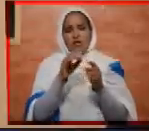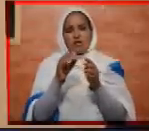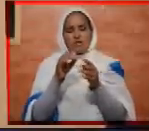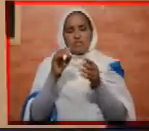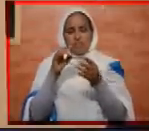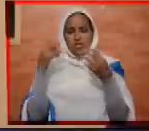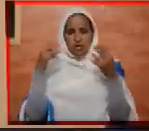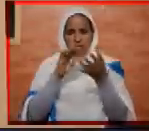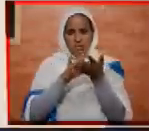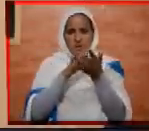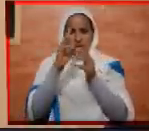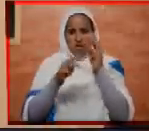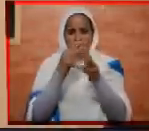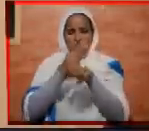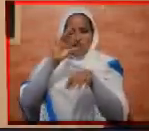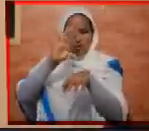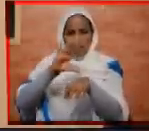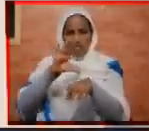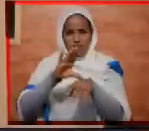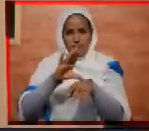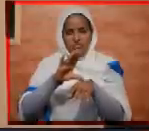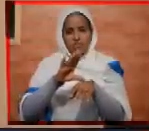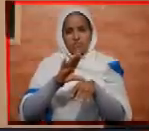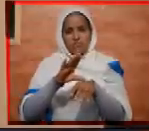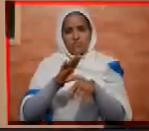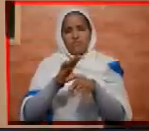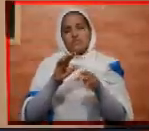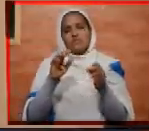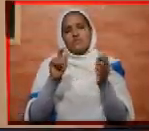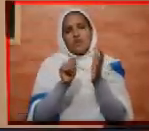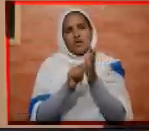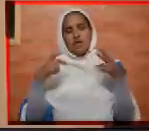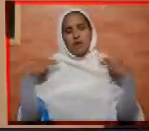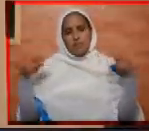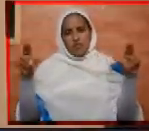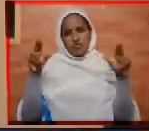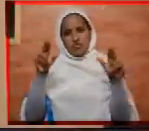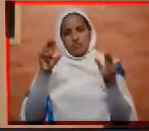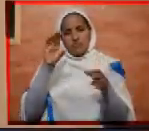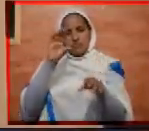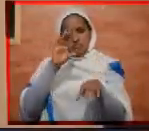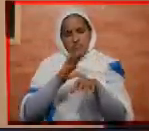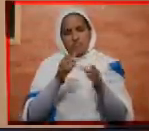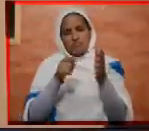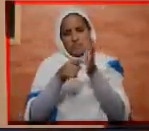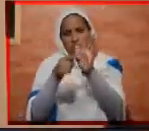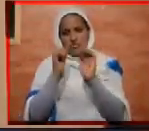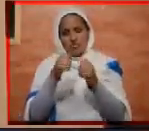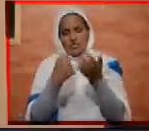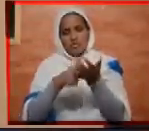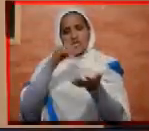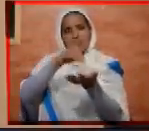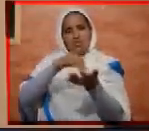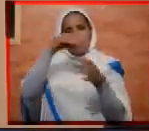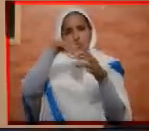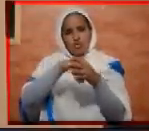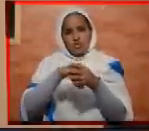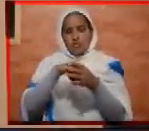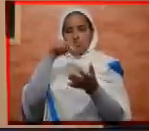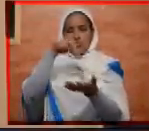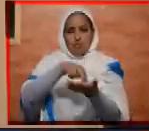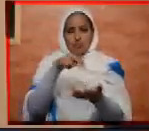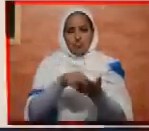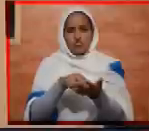መስኪያዙናን መድኃኔዓለም ገዳም መጥቀስ ይቻላል ታዲያ እነዚህ ከተማ ውስጥ የተቋቋሙት የአብነት ቤቶች ከገጠሮቹ